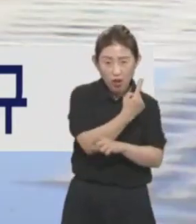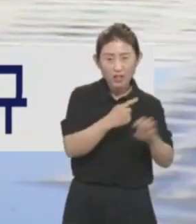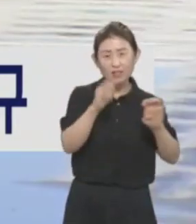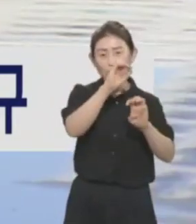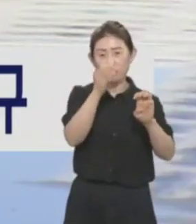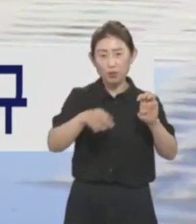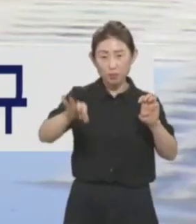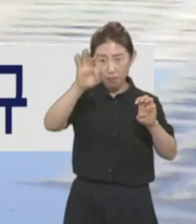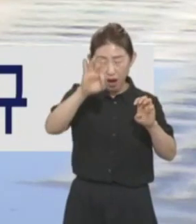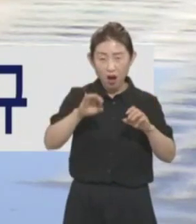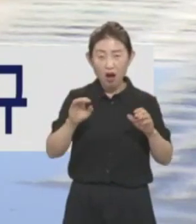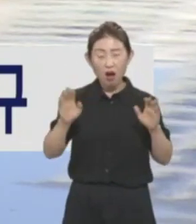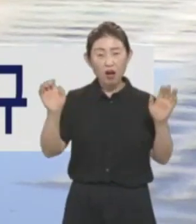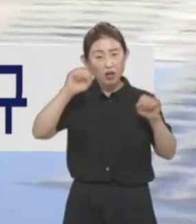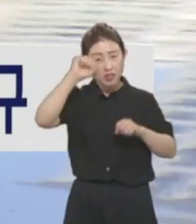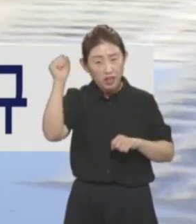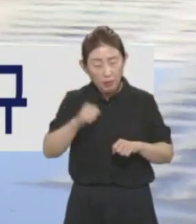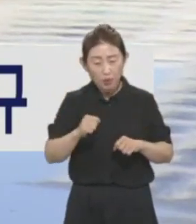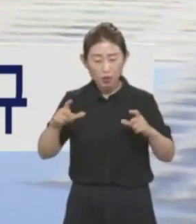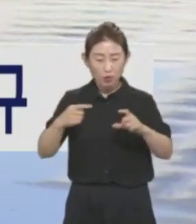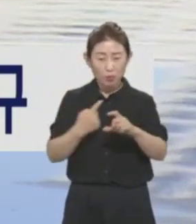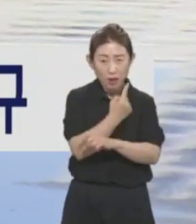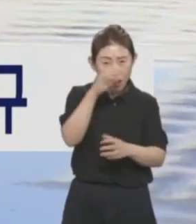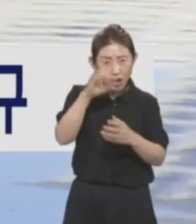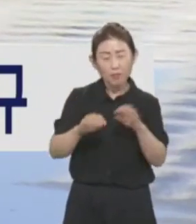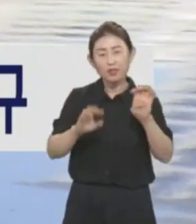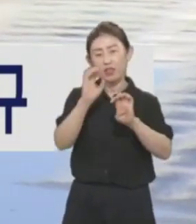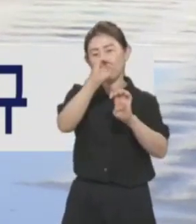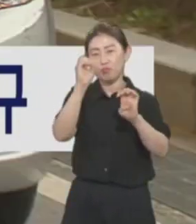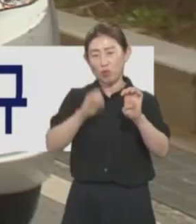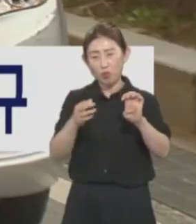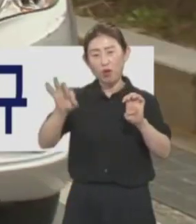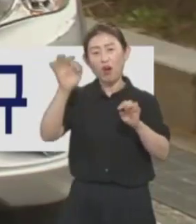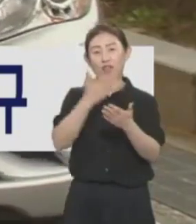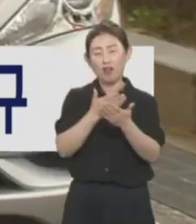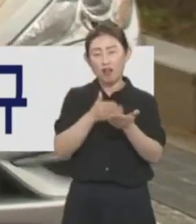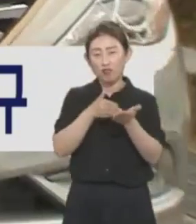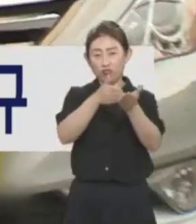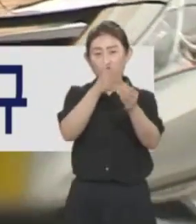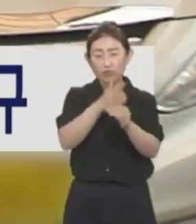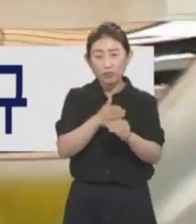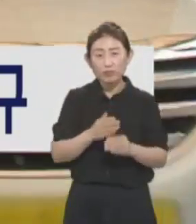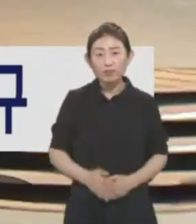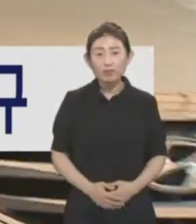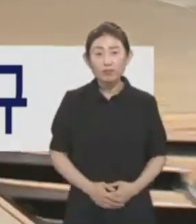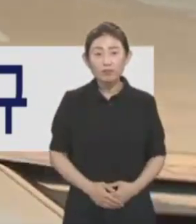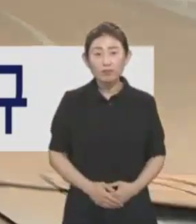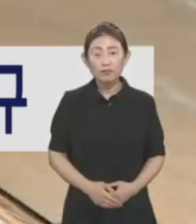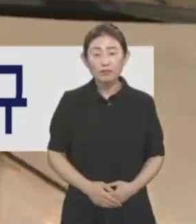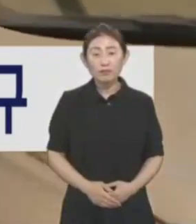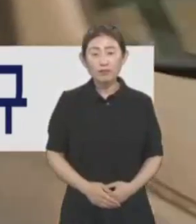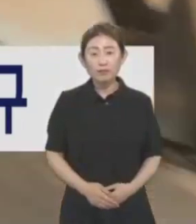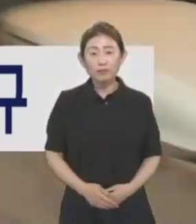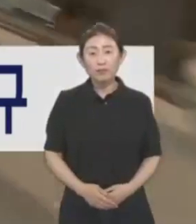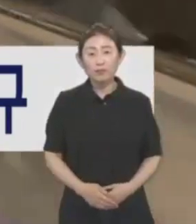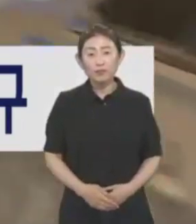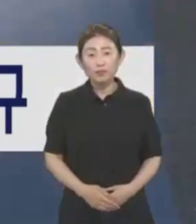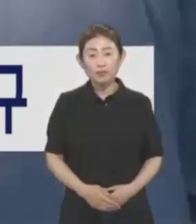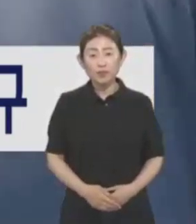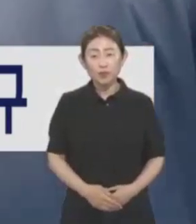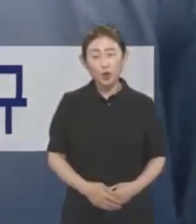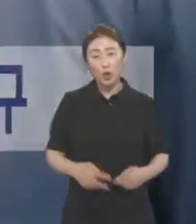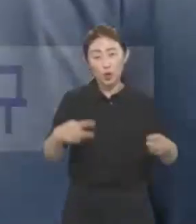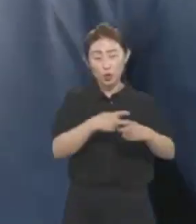30%, 심야시간과 사업구역 외 40%를 적용하도록 택시업계는 요구하고 있는 것으로 알려졌습니다.